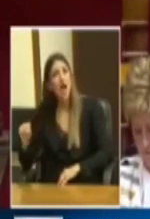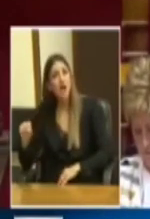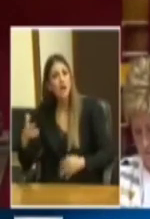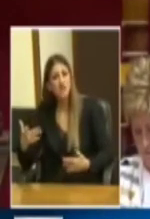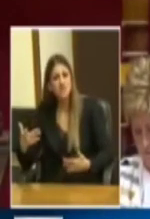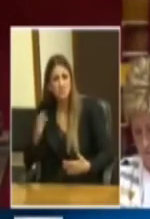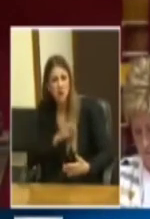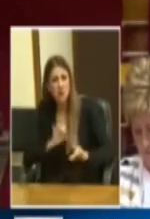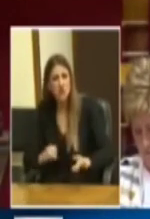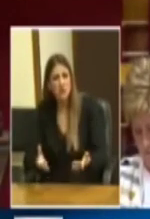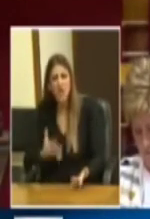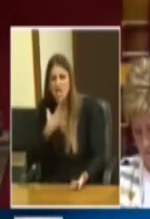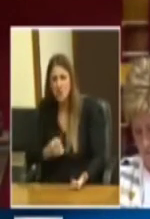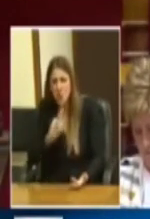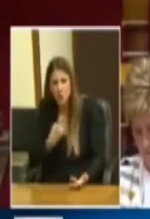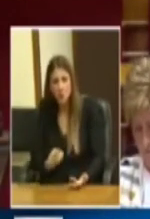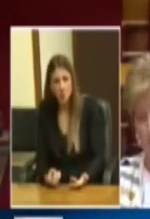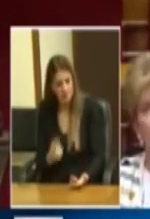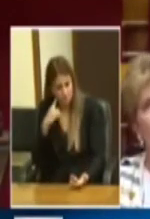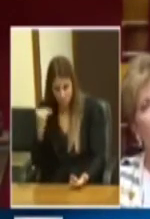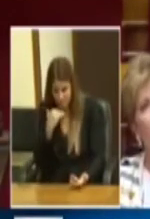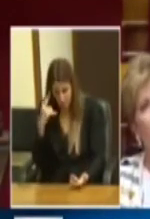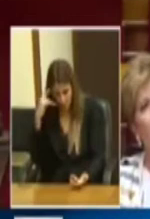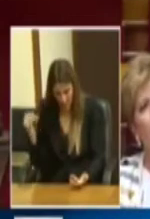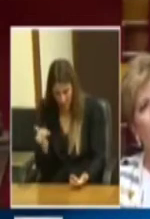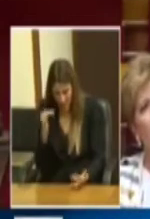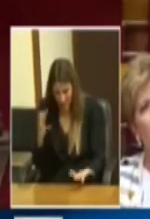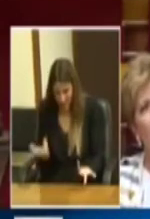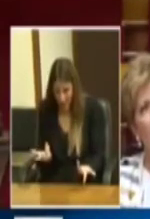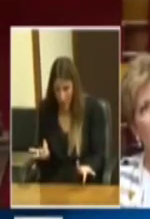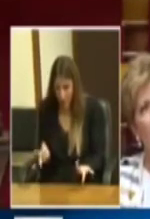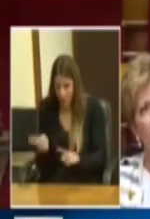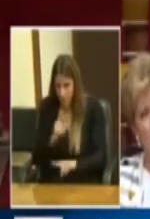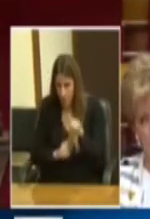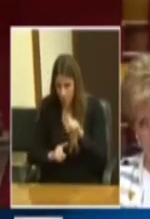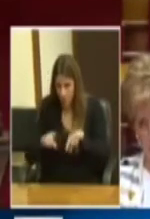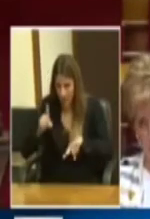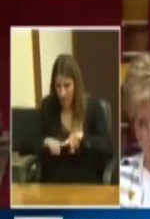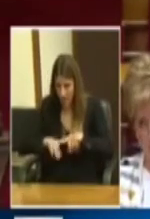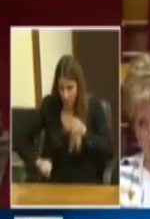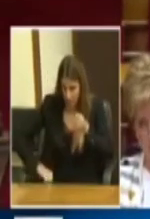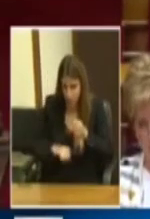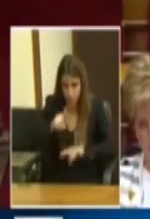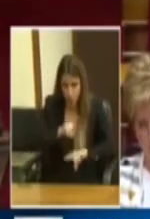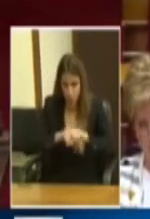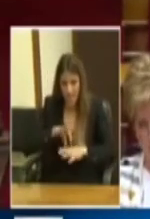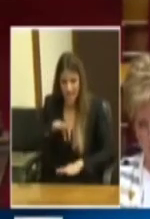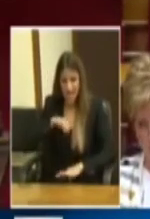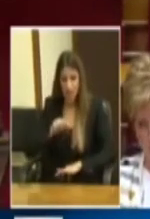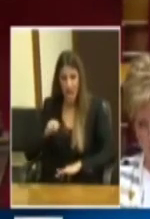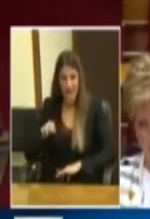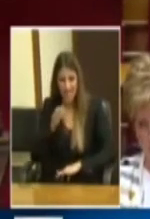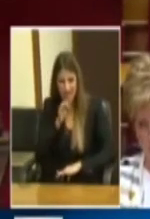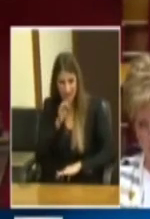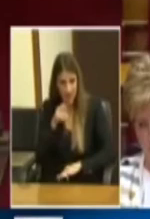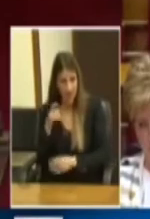δηλαδή εγώ δεν μπορώ να καταλάβω πού βρίσκεται το ανάστημα, το πατριωτικό ανάστημα ο κύριος Αναστασιάδης για να κρίνει